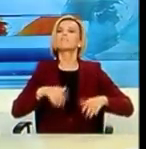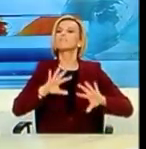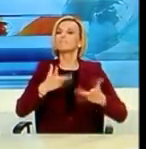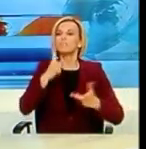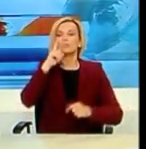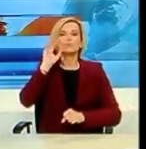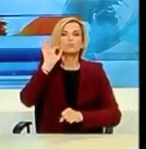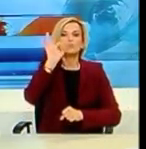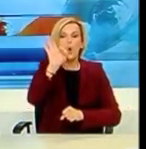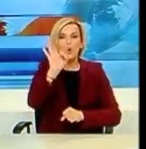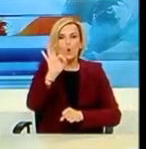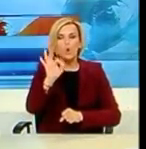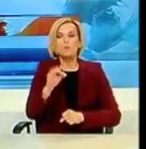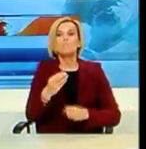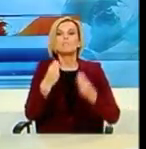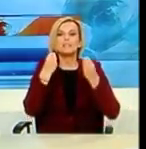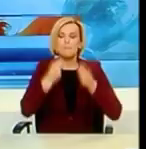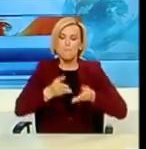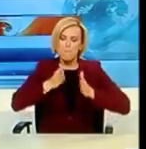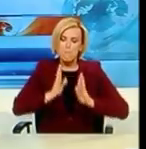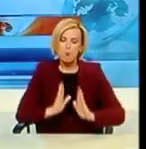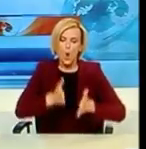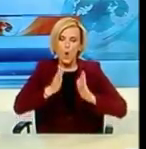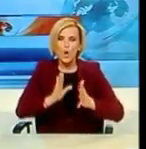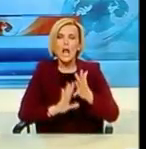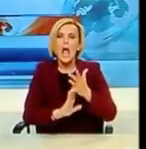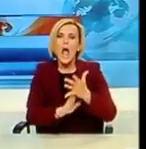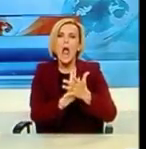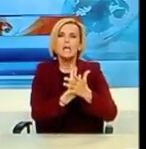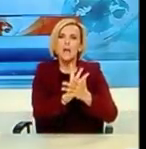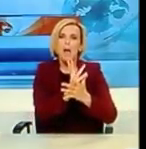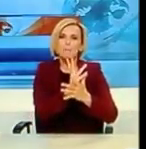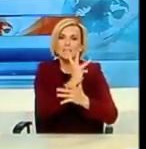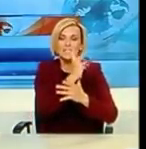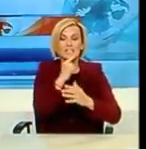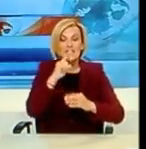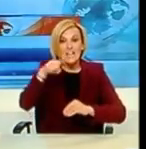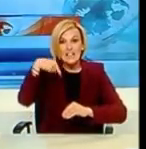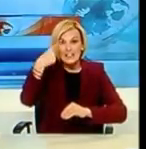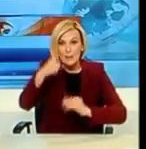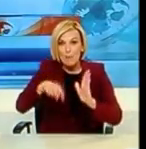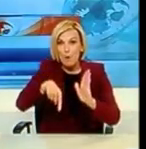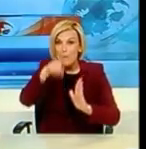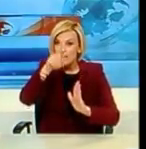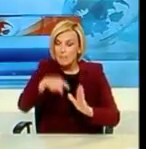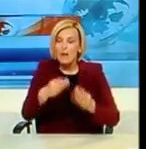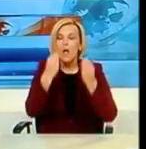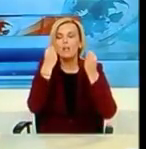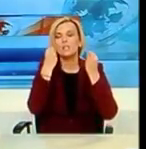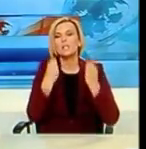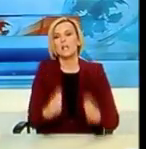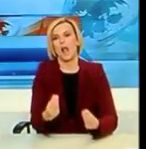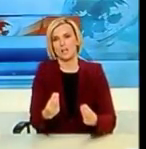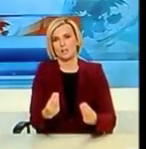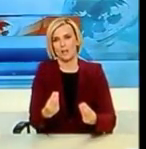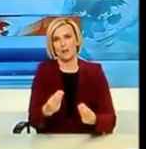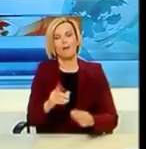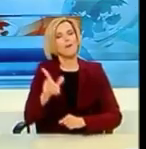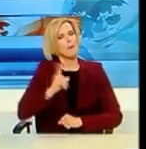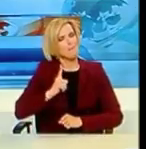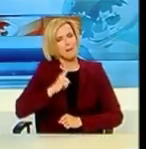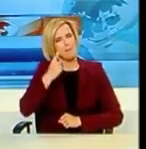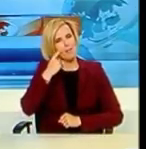ανάπτυξης που είχε ήδη αρχίσει να καρποφορεί. Η επόμενη μέρα μπορεί να είναι καλύτερη και θα ξημερώσει πιο